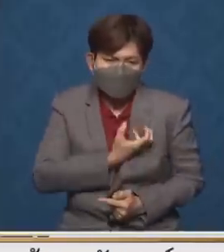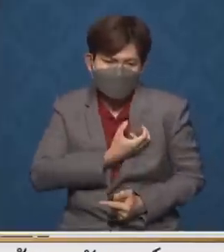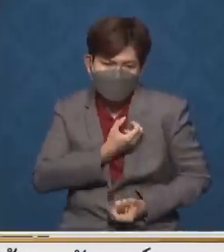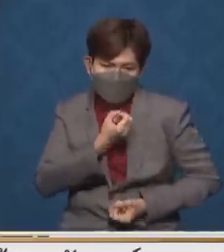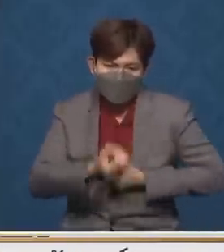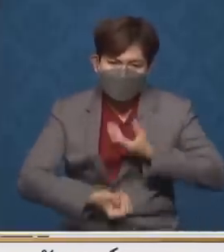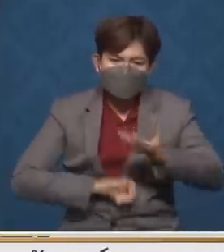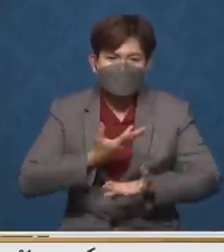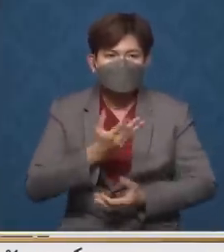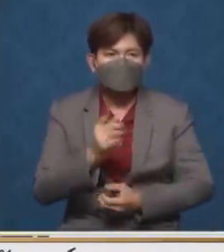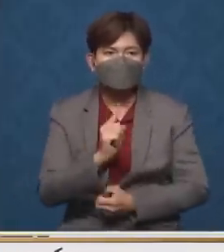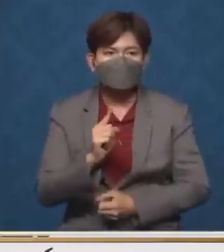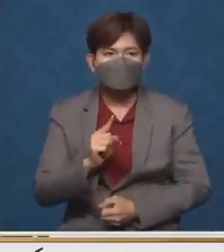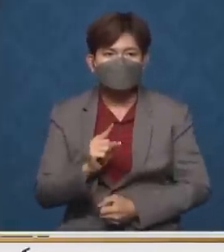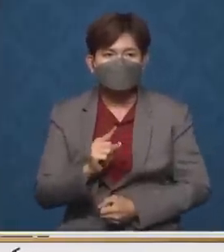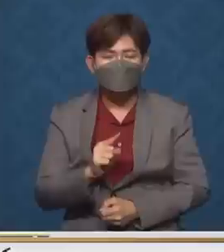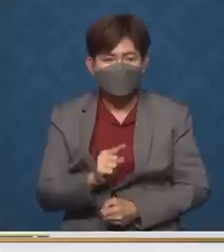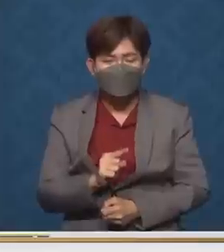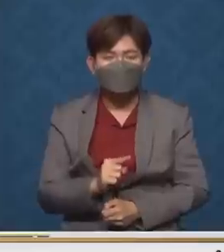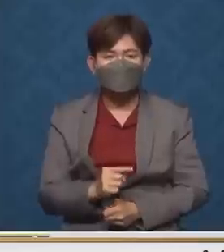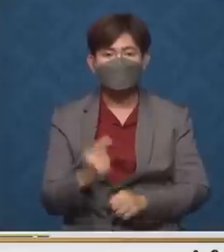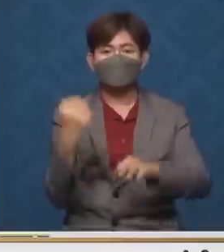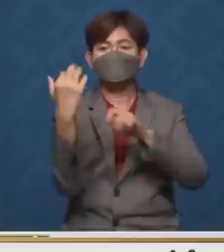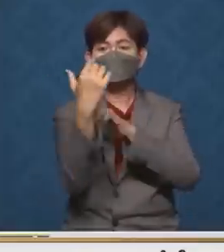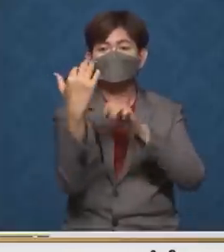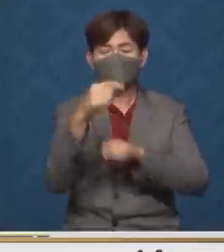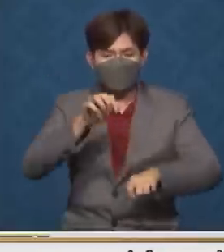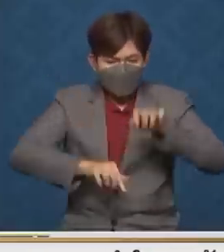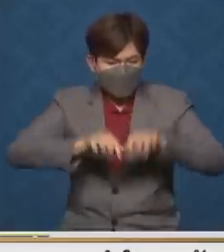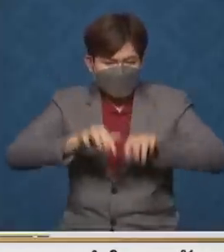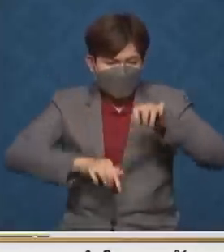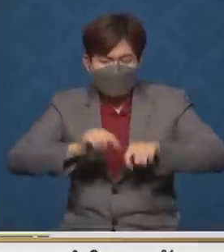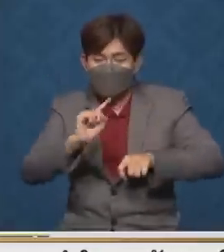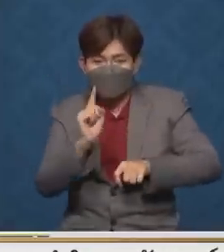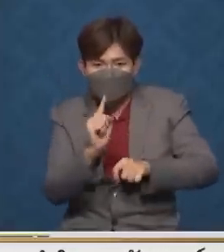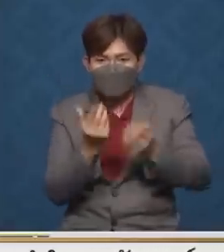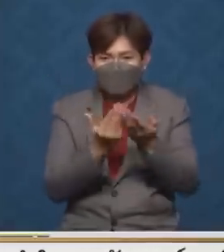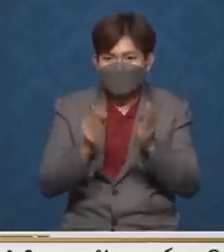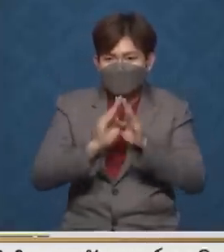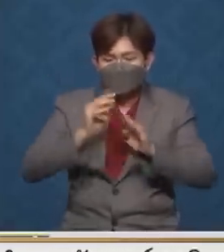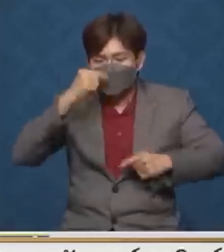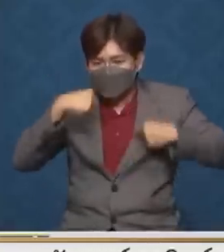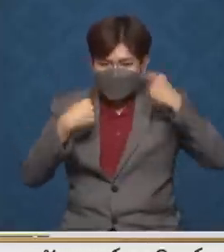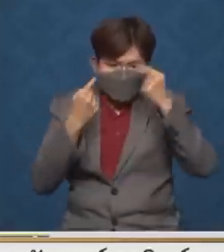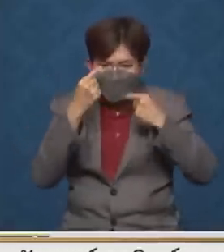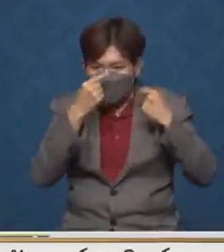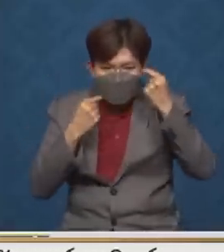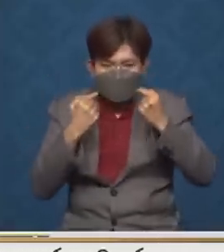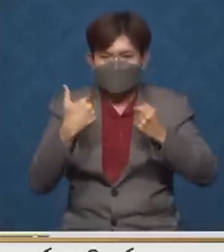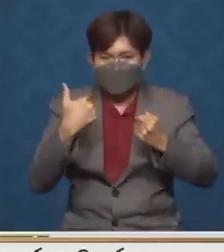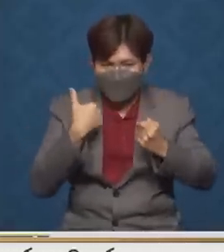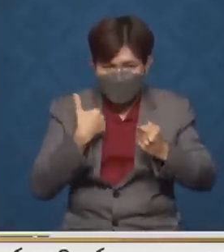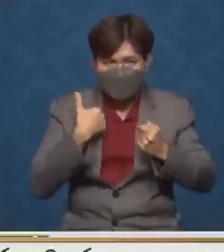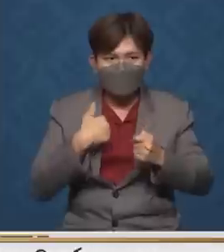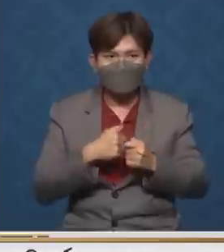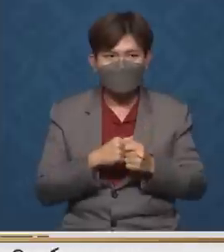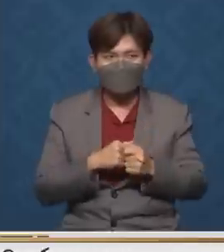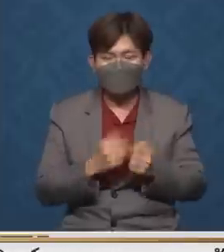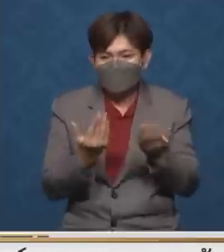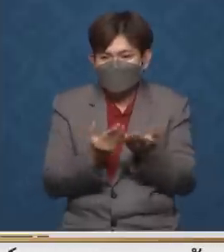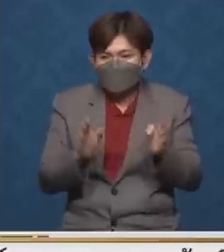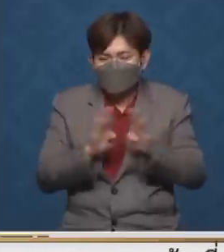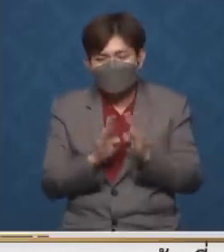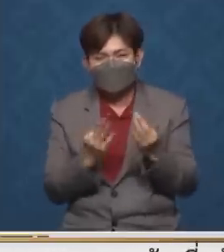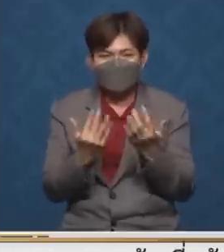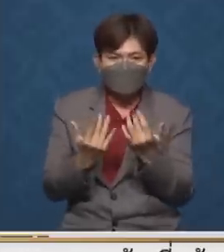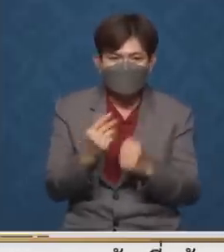ข้างหลังของคบอรดที่เขาพิมพมีน้ำตาของครอบครัวเขารออยู่หันไปด้านหังครอบครัวเขายัง